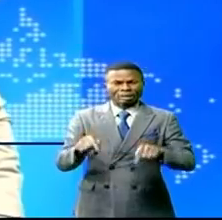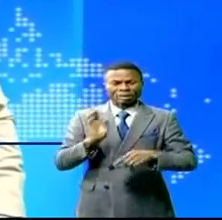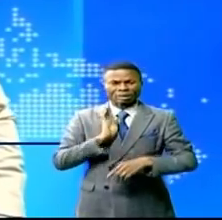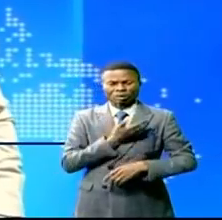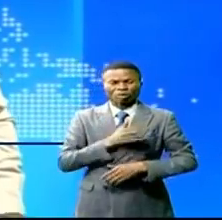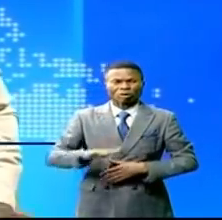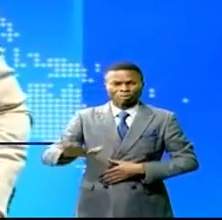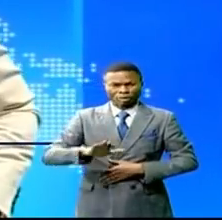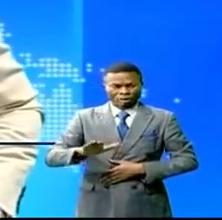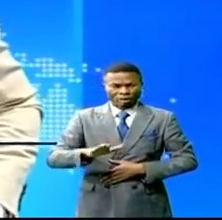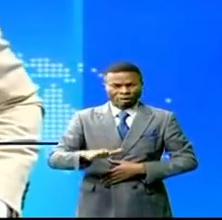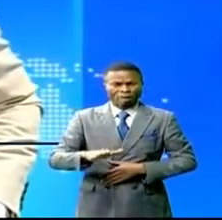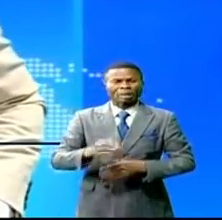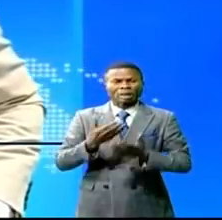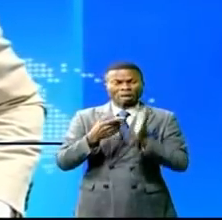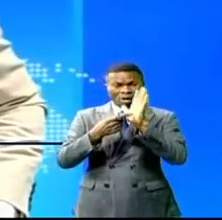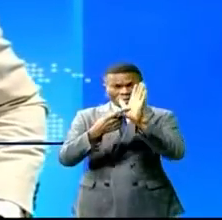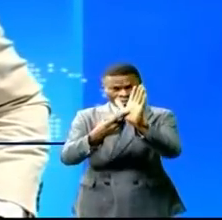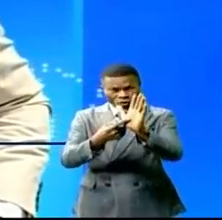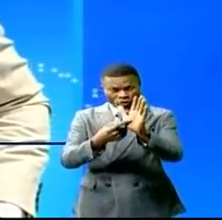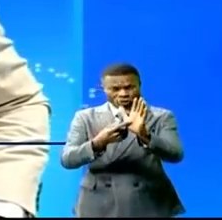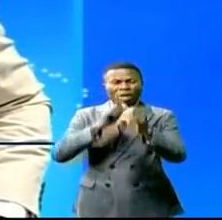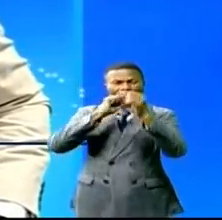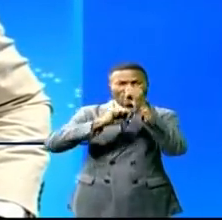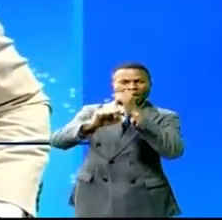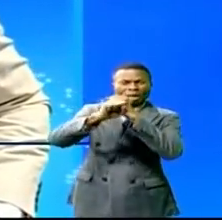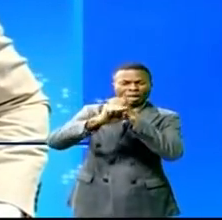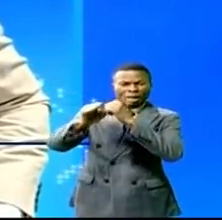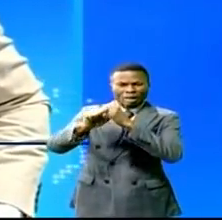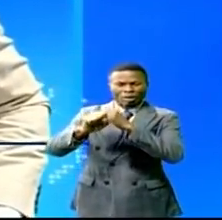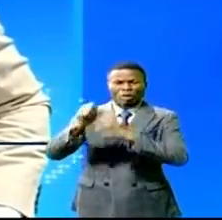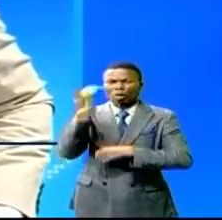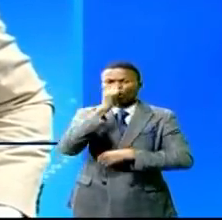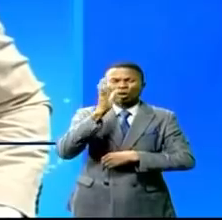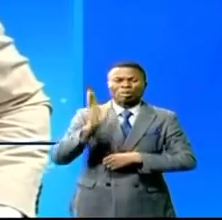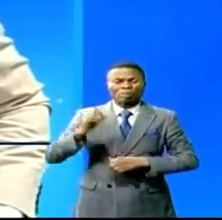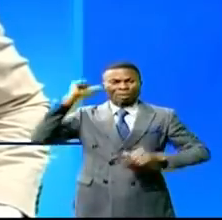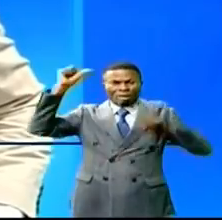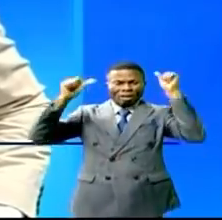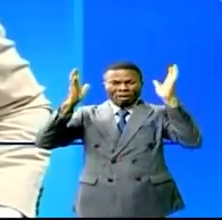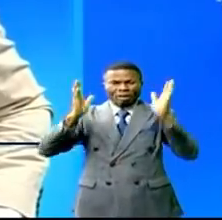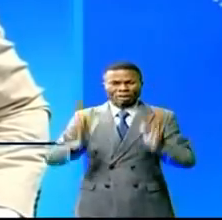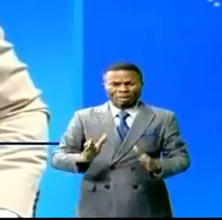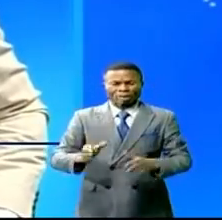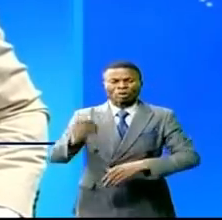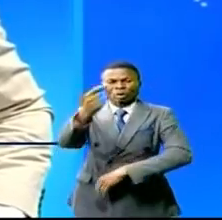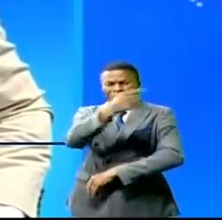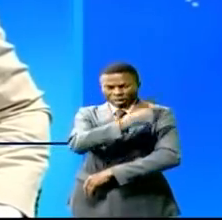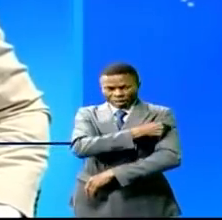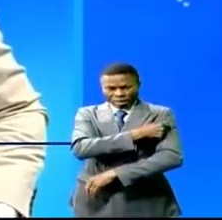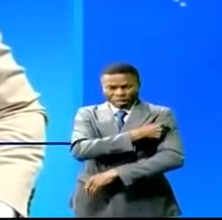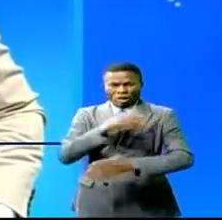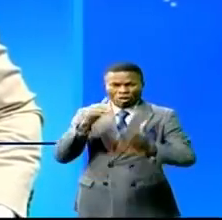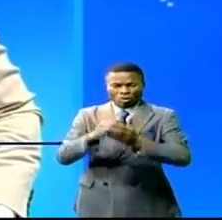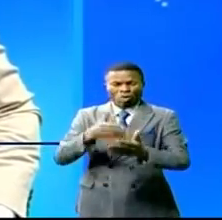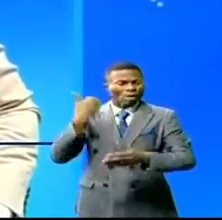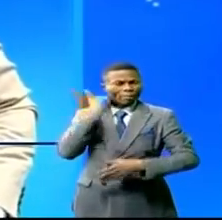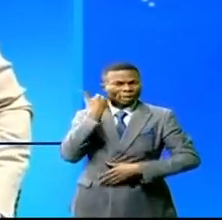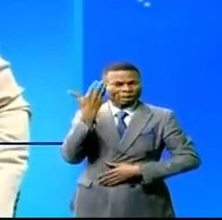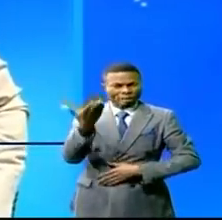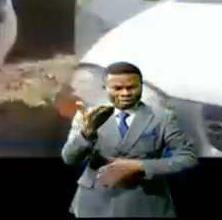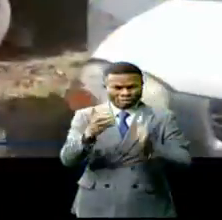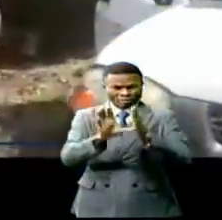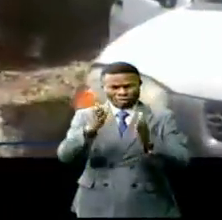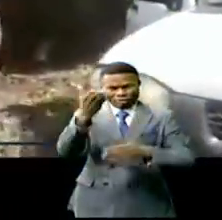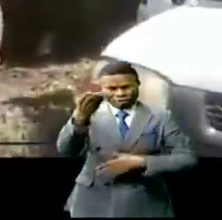suivons ses qualités la sensibilisation des artistes comédiens sur la vaccination contre cette pandémie